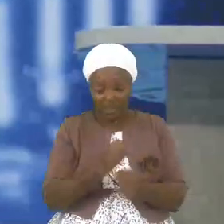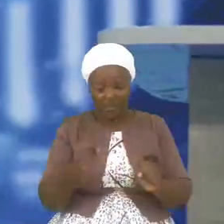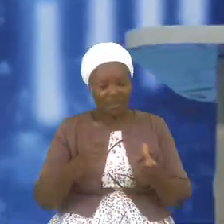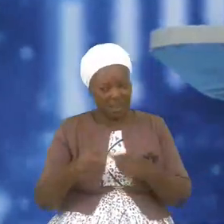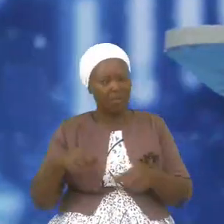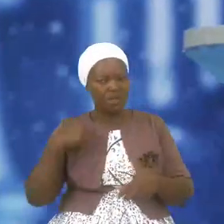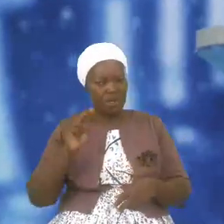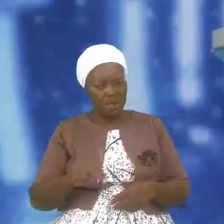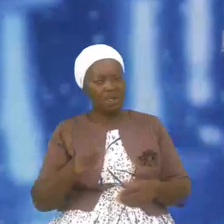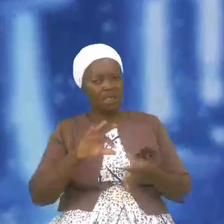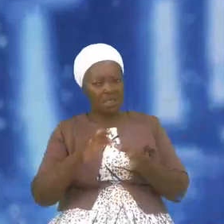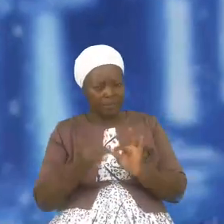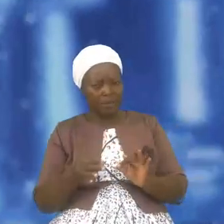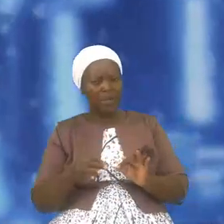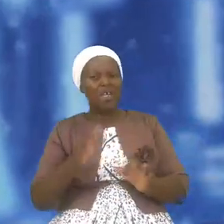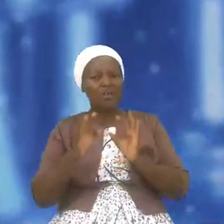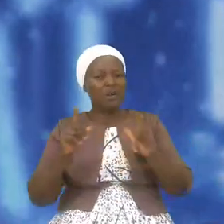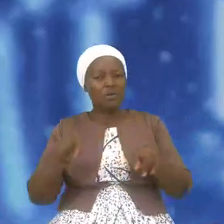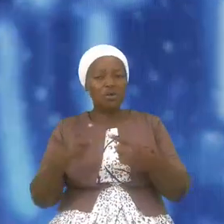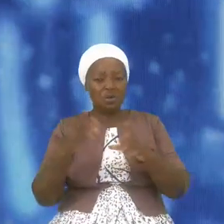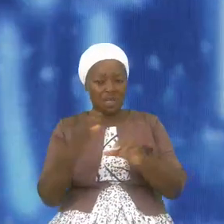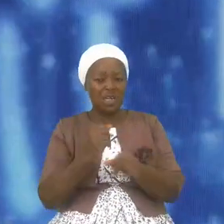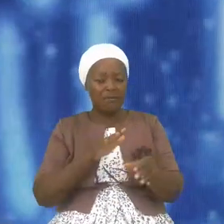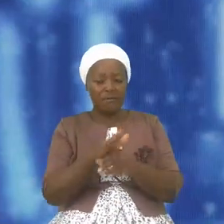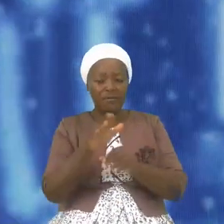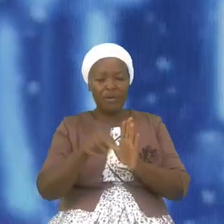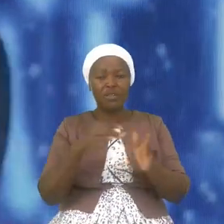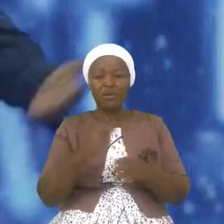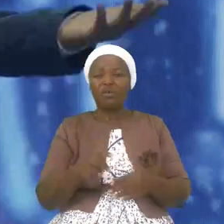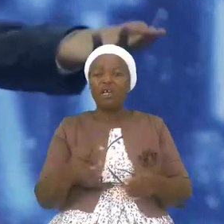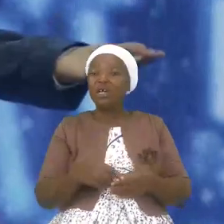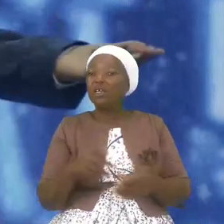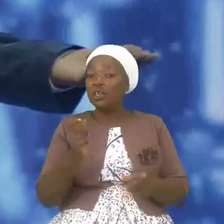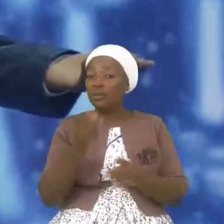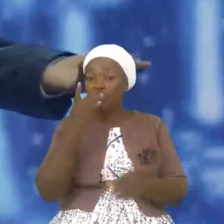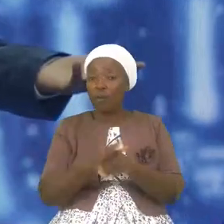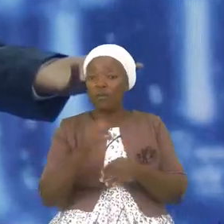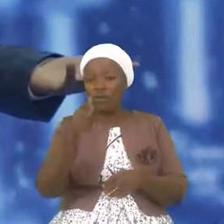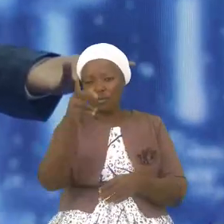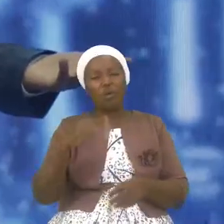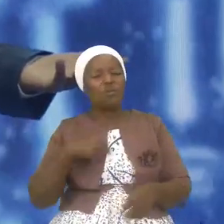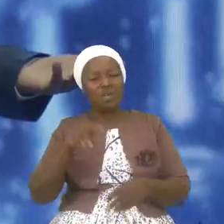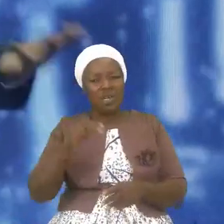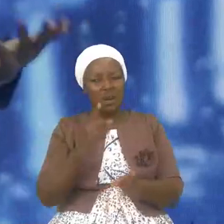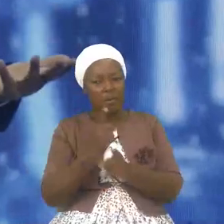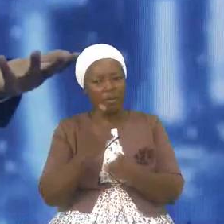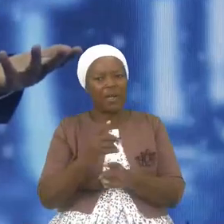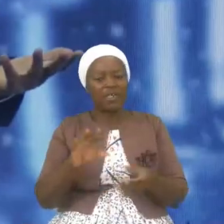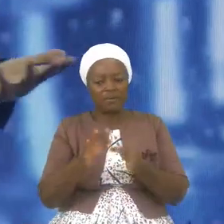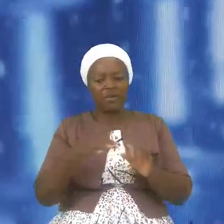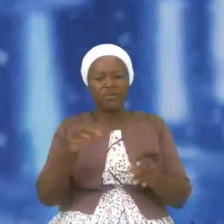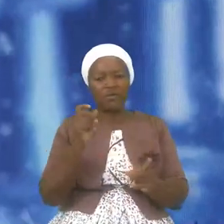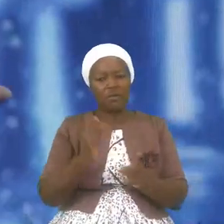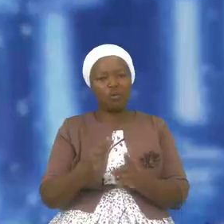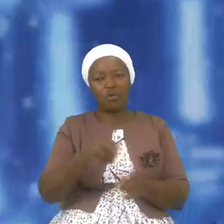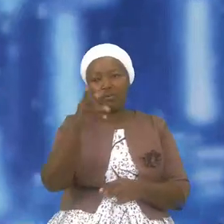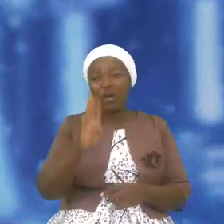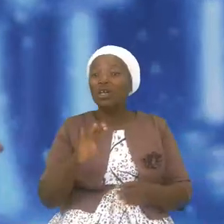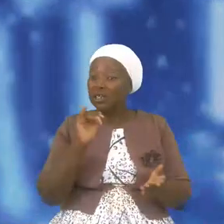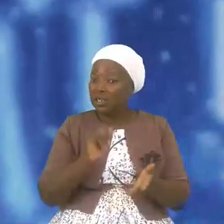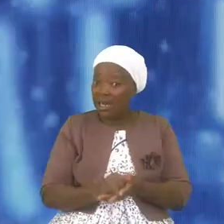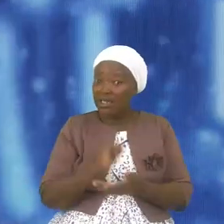voulons avoir l'accomplissement des promesses de Dieu, nous avons besoin de l'interprétation appropriée de la parole de Dieu.